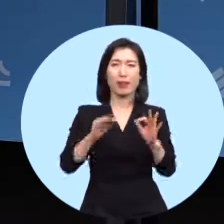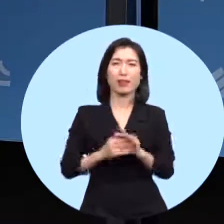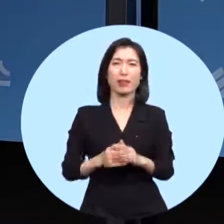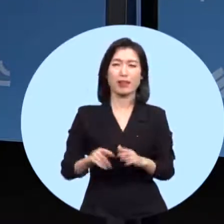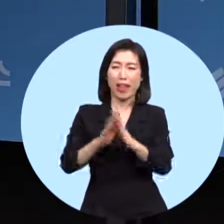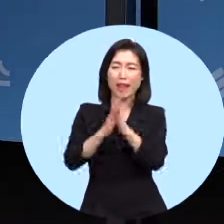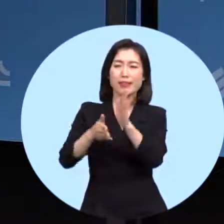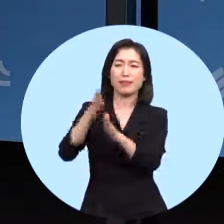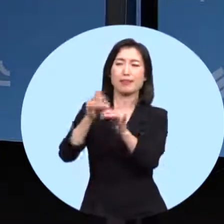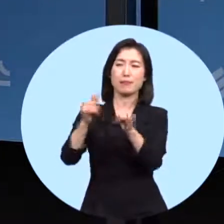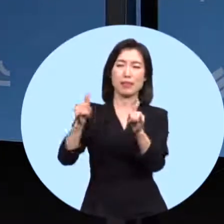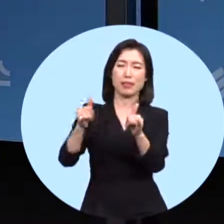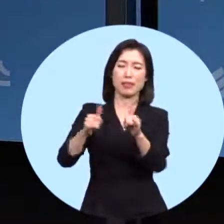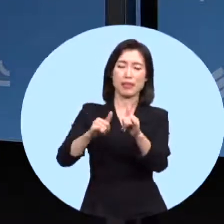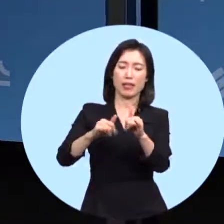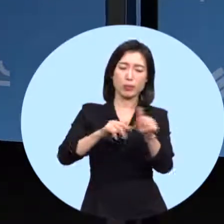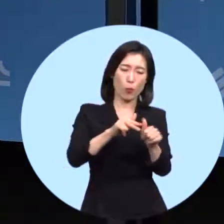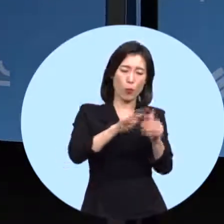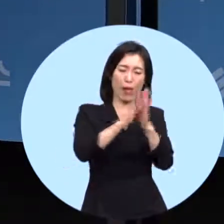시민들에게 말이죠.